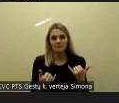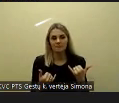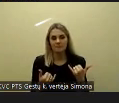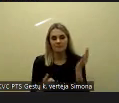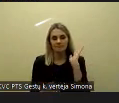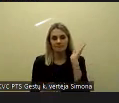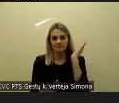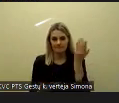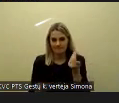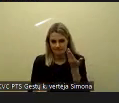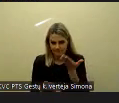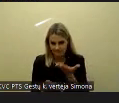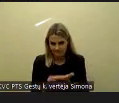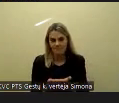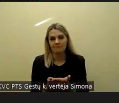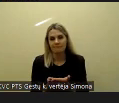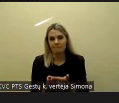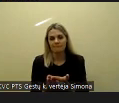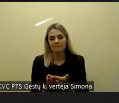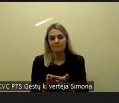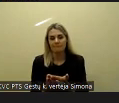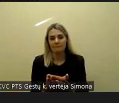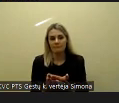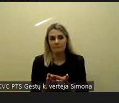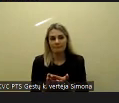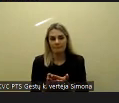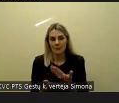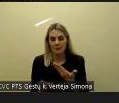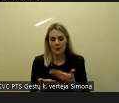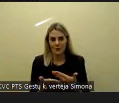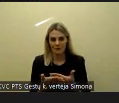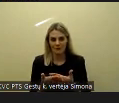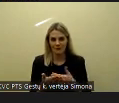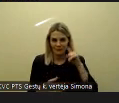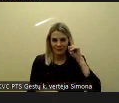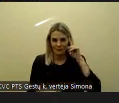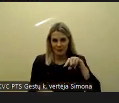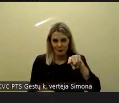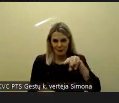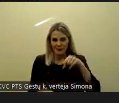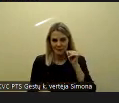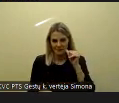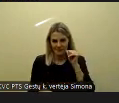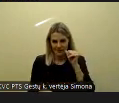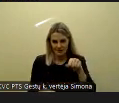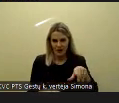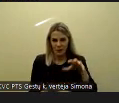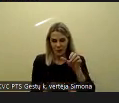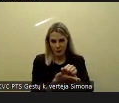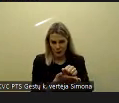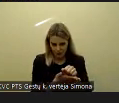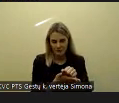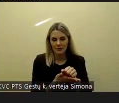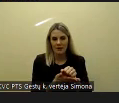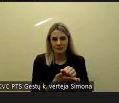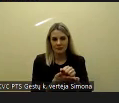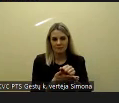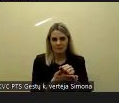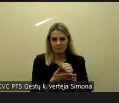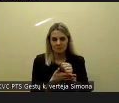tai, kad skirėte savo laiką. Mes tikrai žinome, kokie užimta jūs esate ir mums tikrai labai naudinga buvo